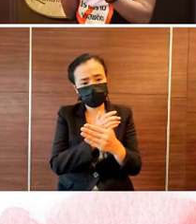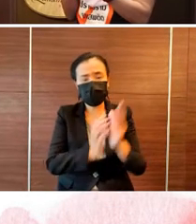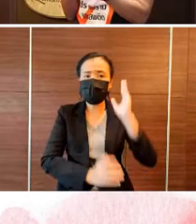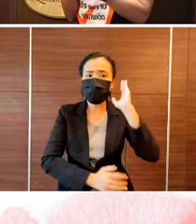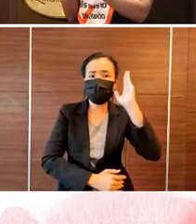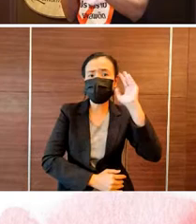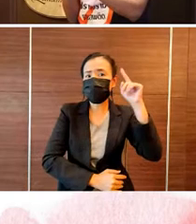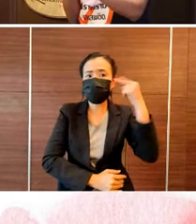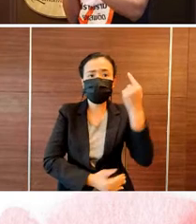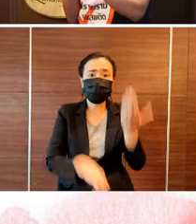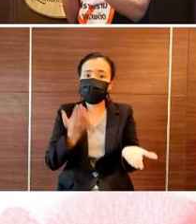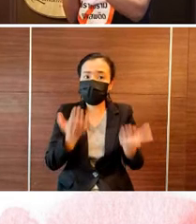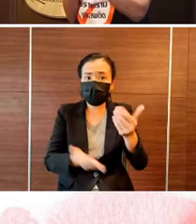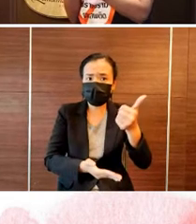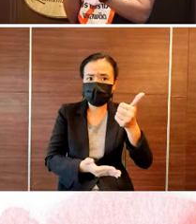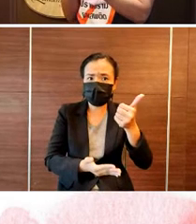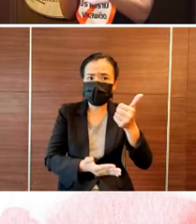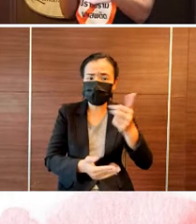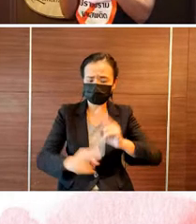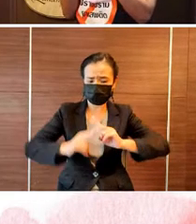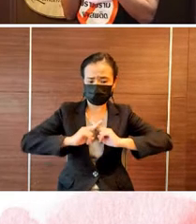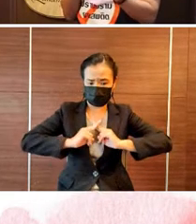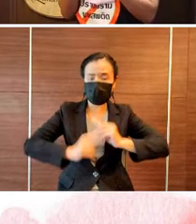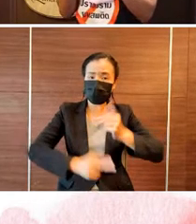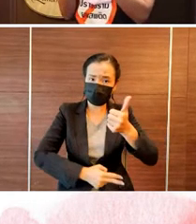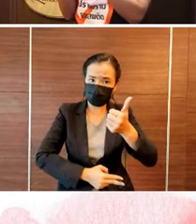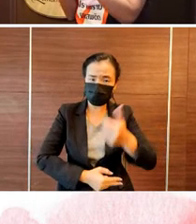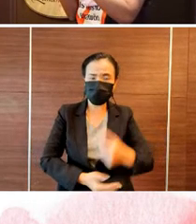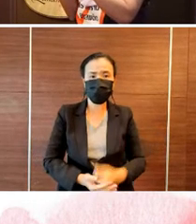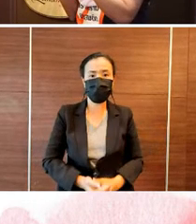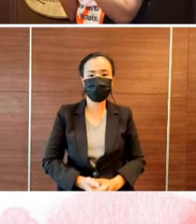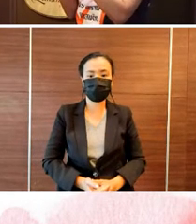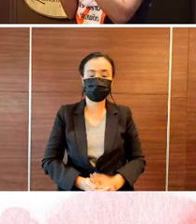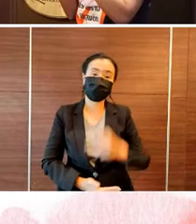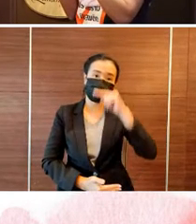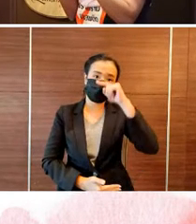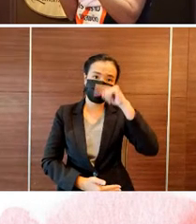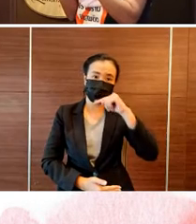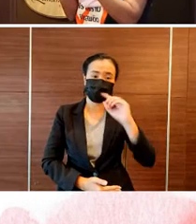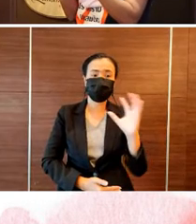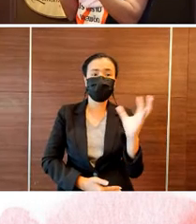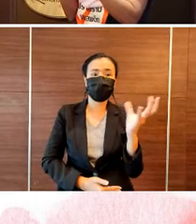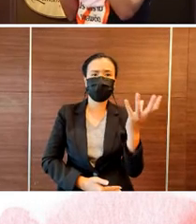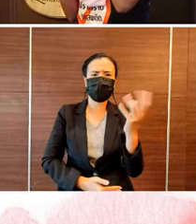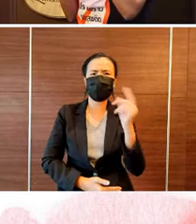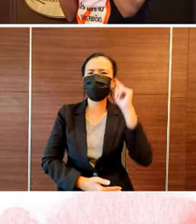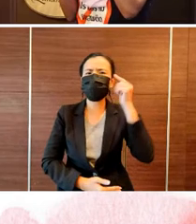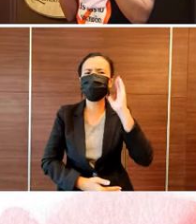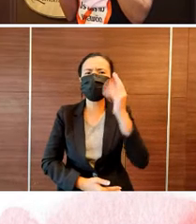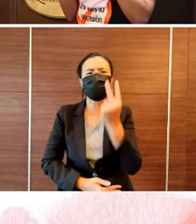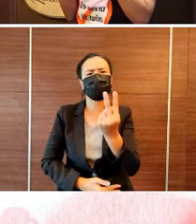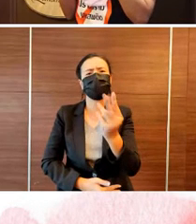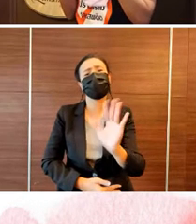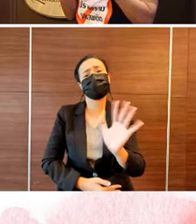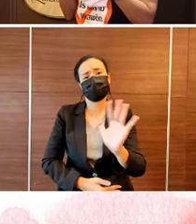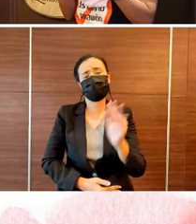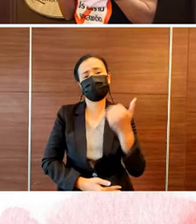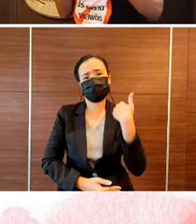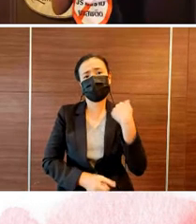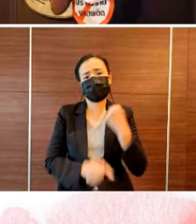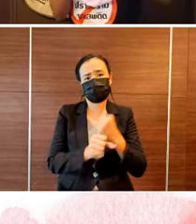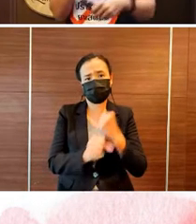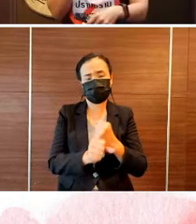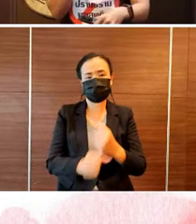ยังไงเขาเลือกได้เนาะมันแล้วก็ประเทศเราโลกเราไม่ได้มีแค่สองเพศคิดว่ายังไงเราก็คงต้องทำงาน